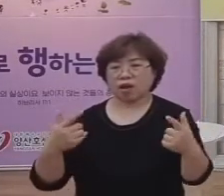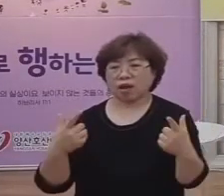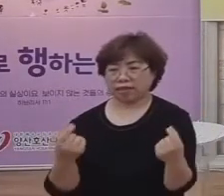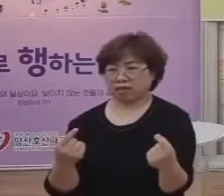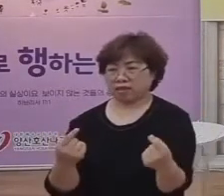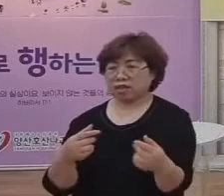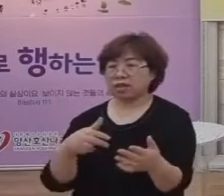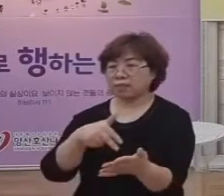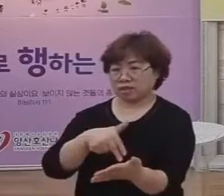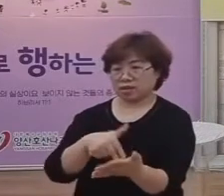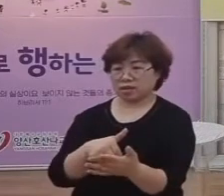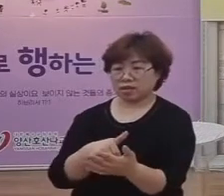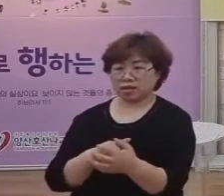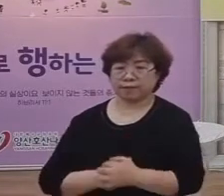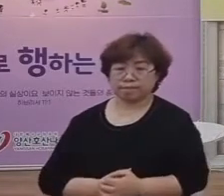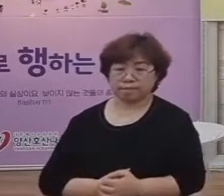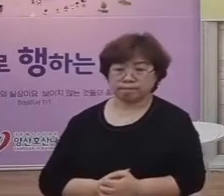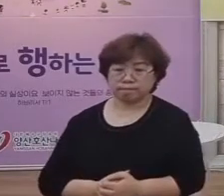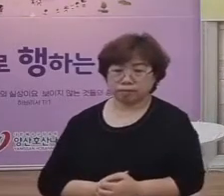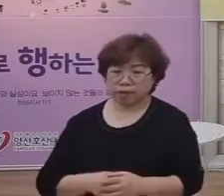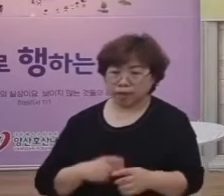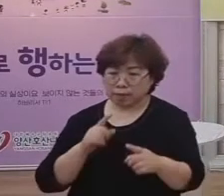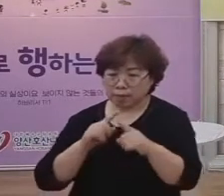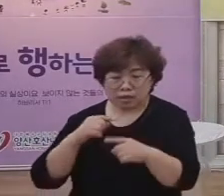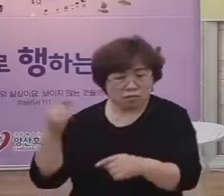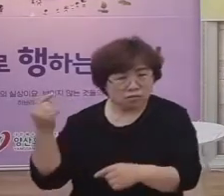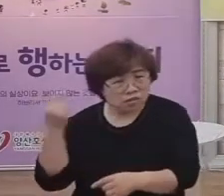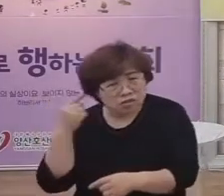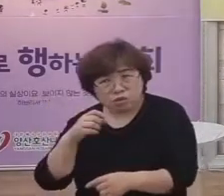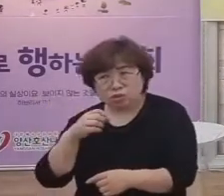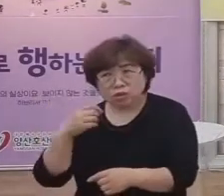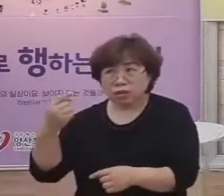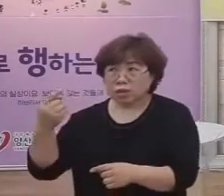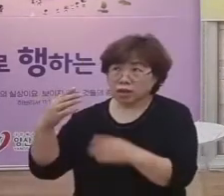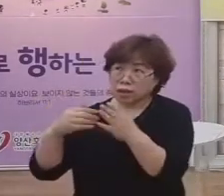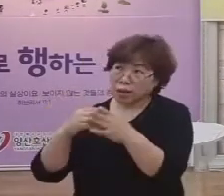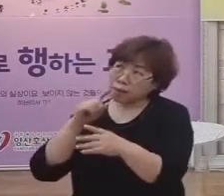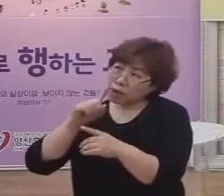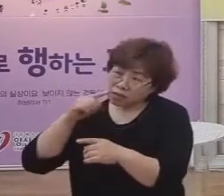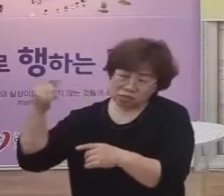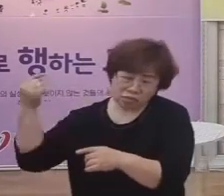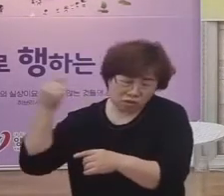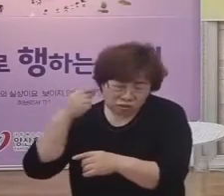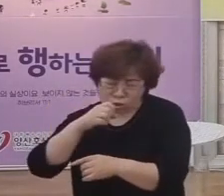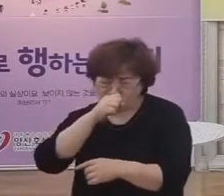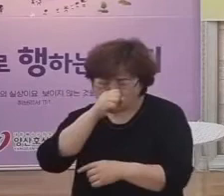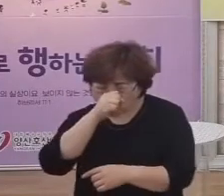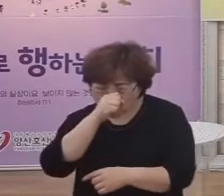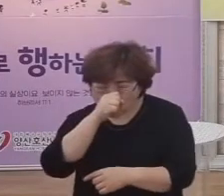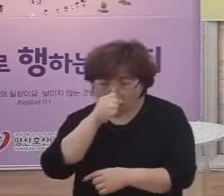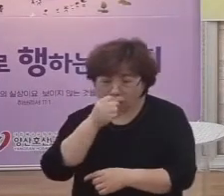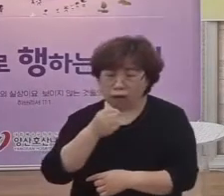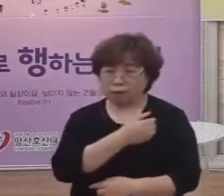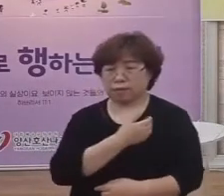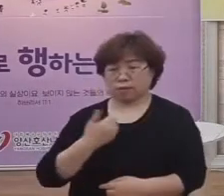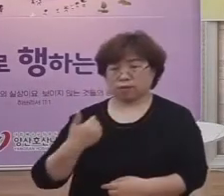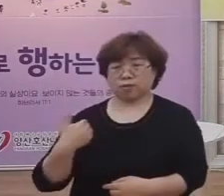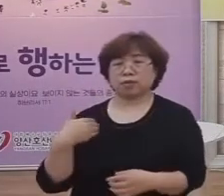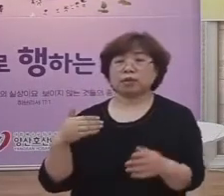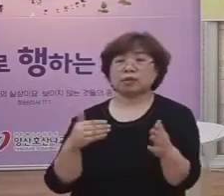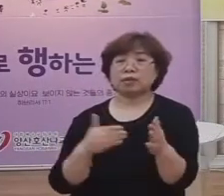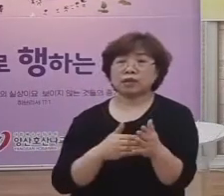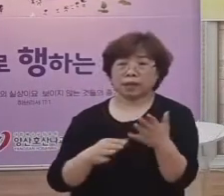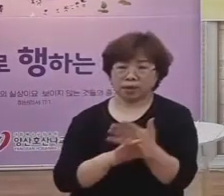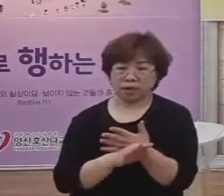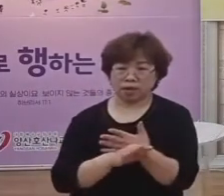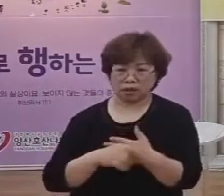못했던 문제를 발견하게 된다는 거예요. 말씀 듣는 거 좋아하고 그냥 듣는 것으로 만족하고 끝나는 부류까지는 이해는 되는데,